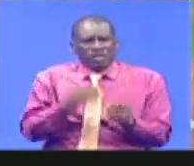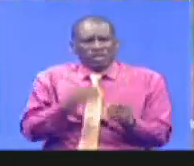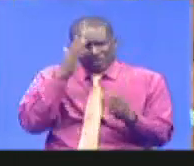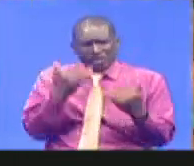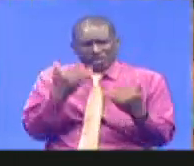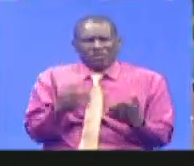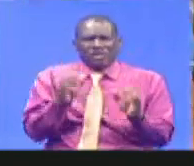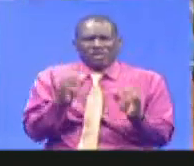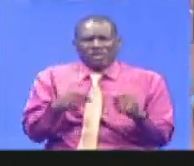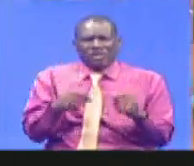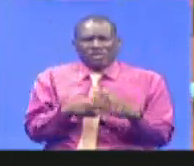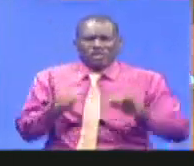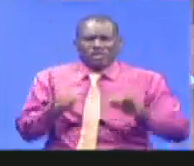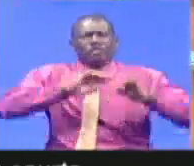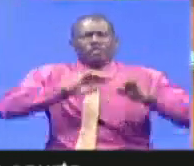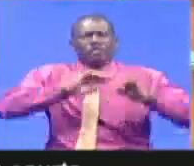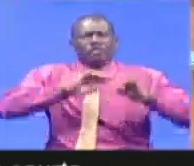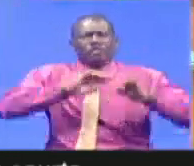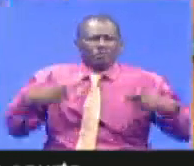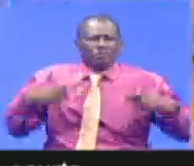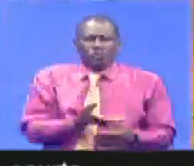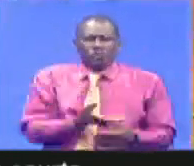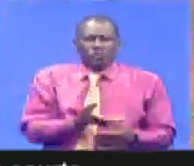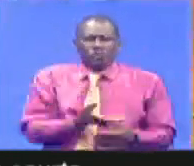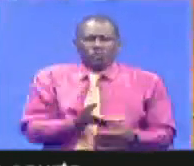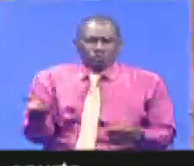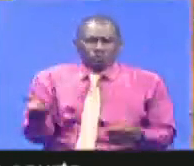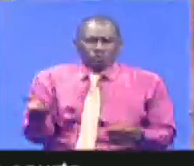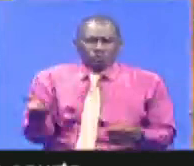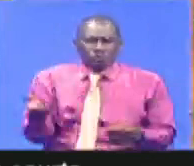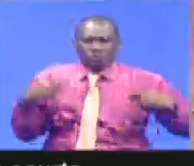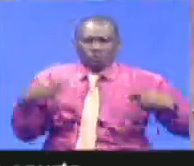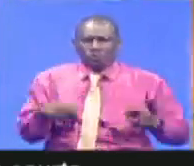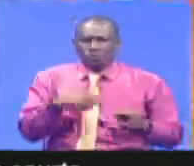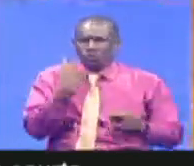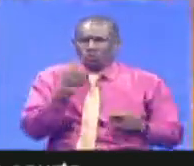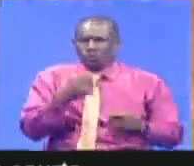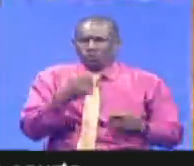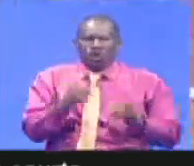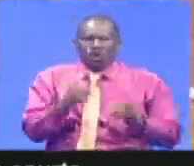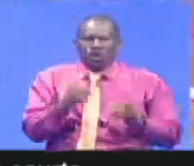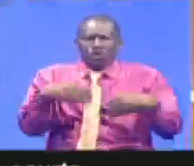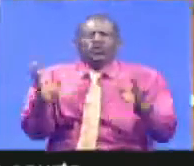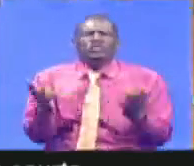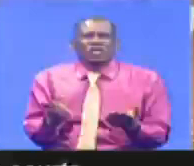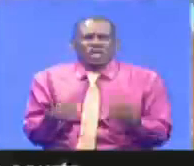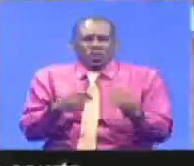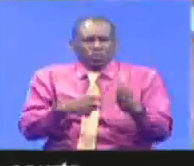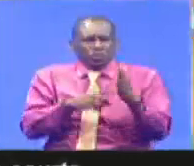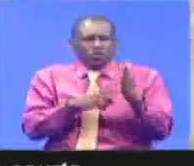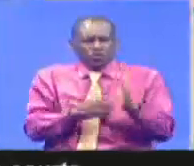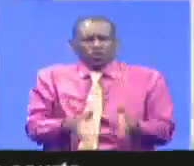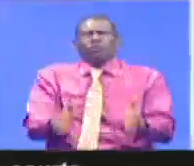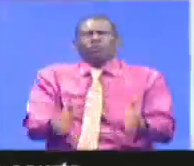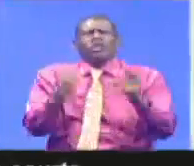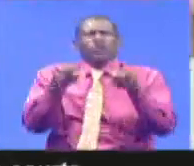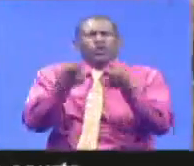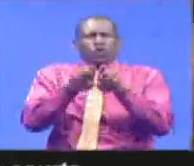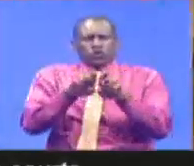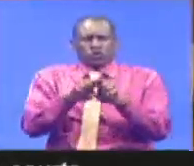pia nifunze wengine wale ambapo kidogo hawana mwelekeo, kuonyesha mwelekeo. Na pia